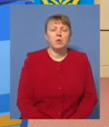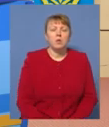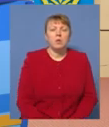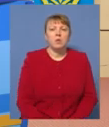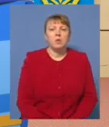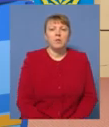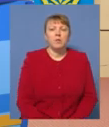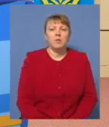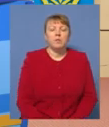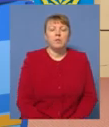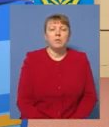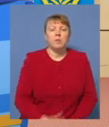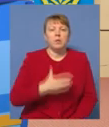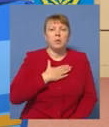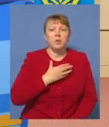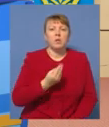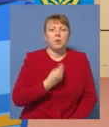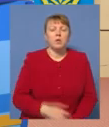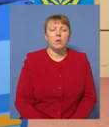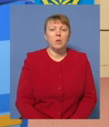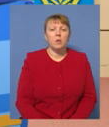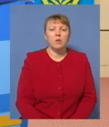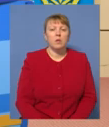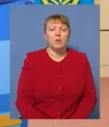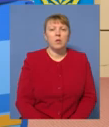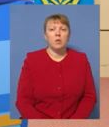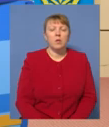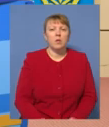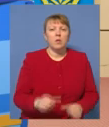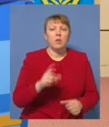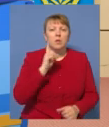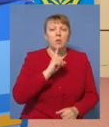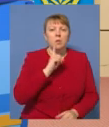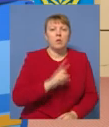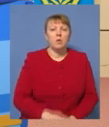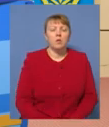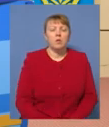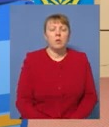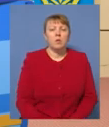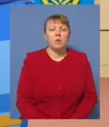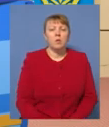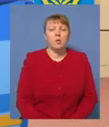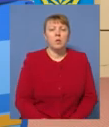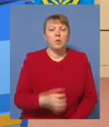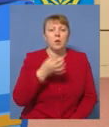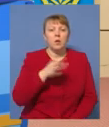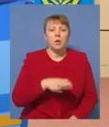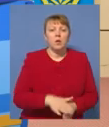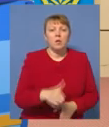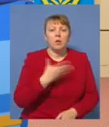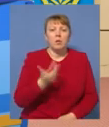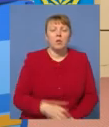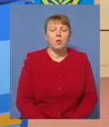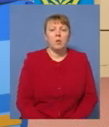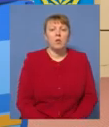резервов нам выделено. Правда, пока сейчас эти вакансии не заполнены, поскольку